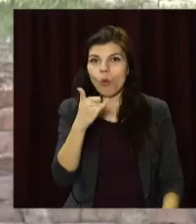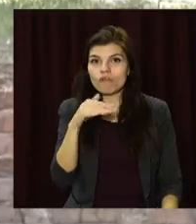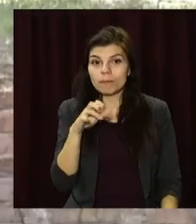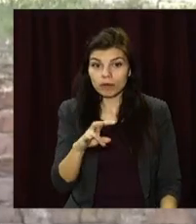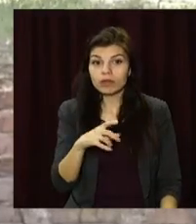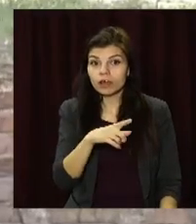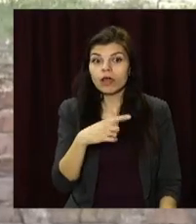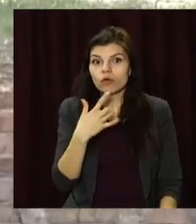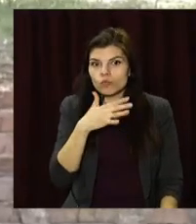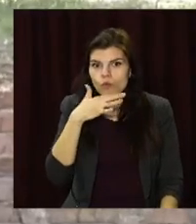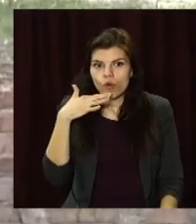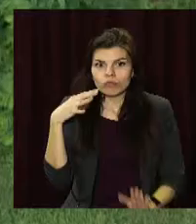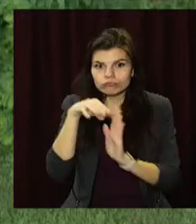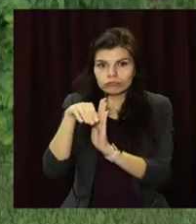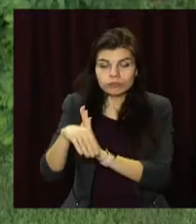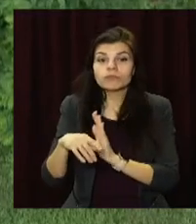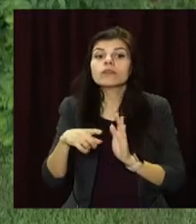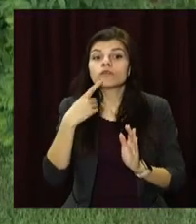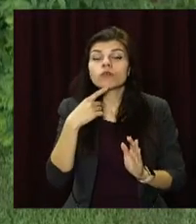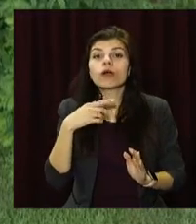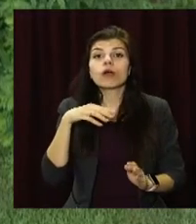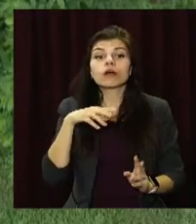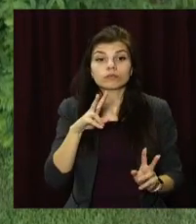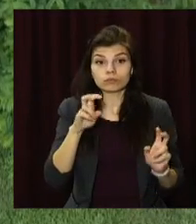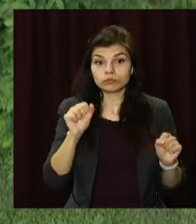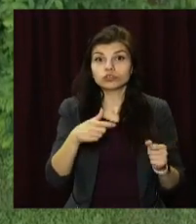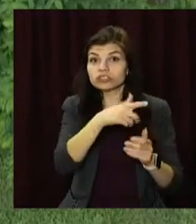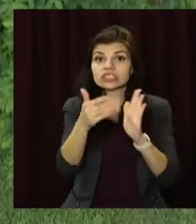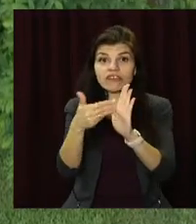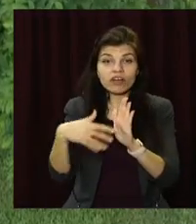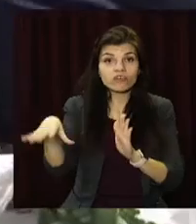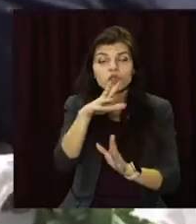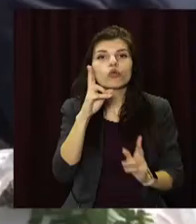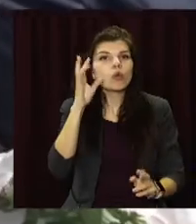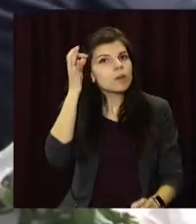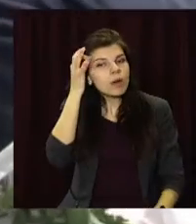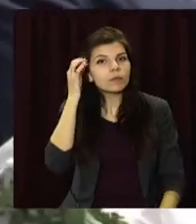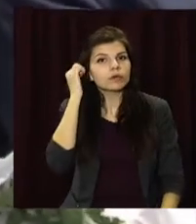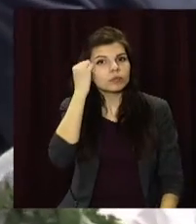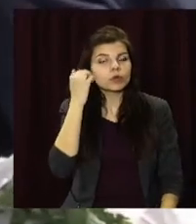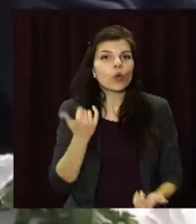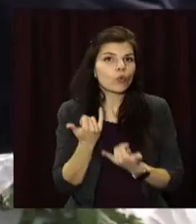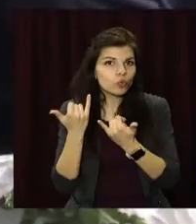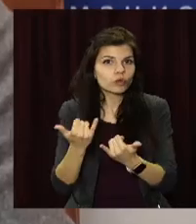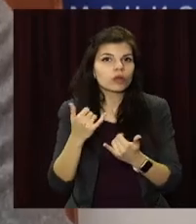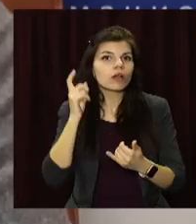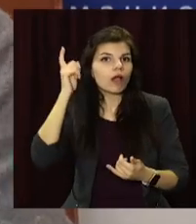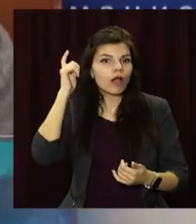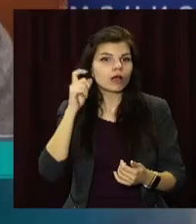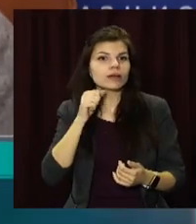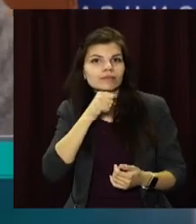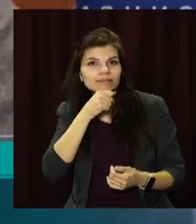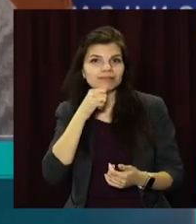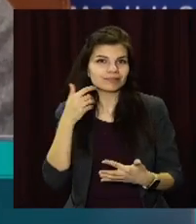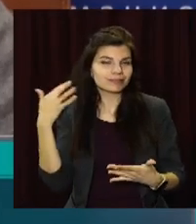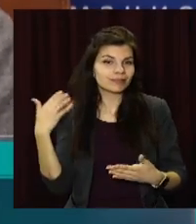це тільки початок. Долучитися до марафону «Толока пам'яті» закликають всіх, хто пам'ятає історію та шанує подвиг прадідів. Це не